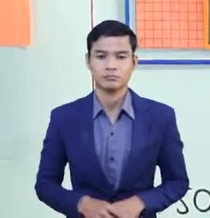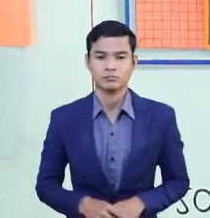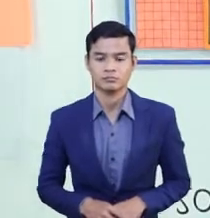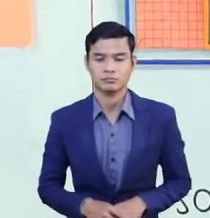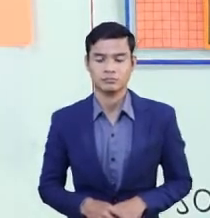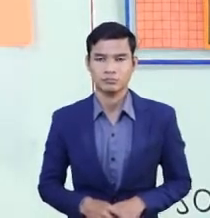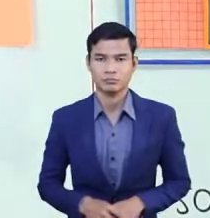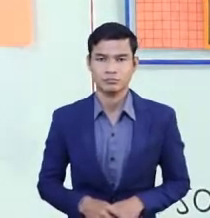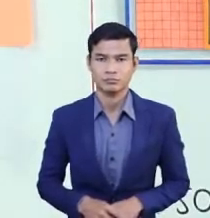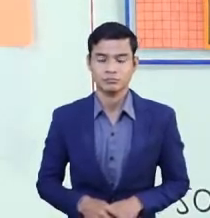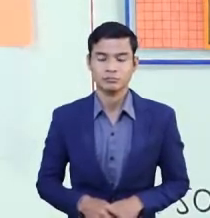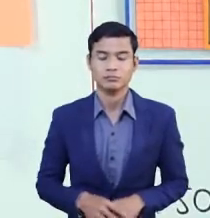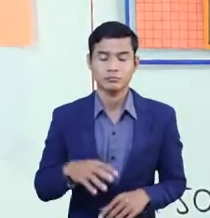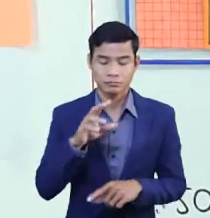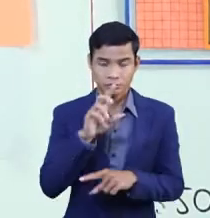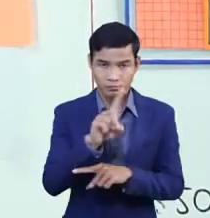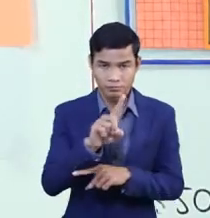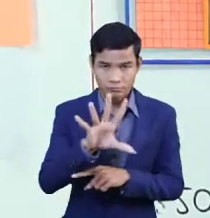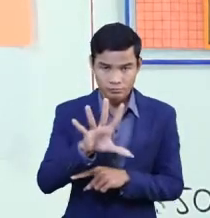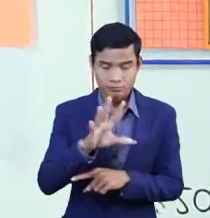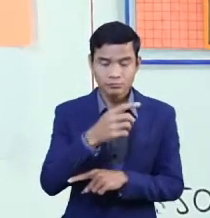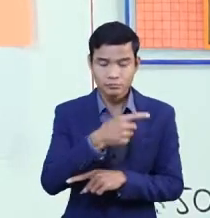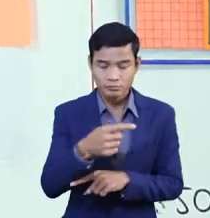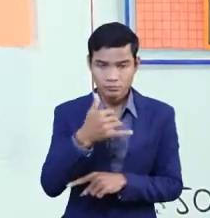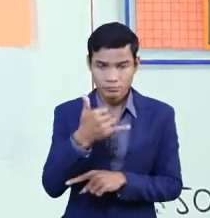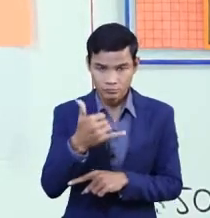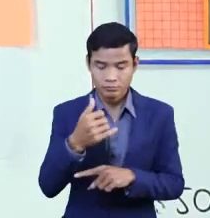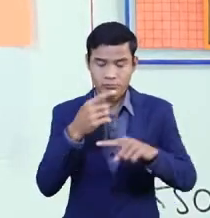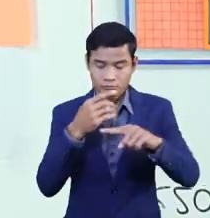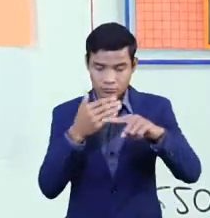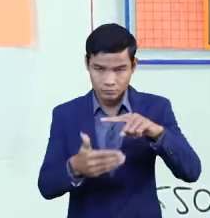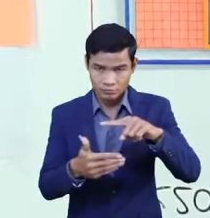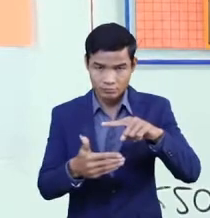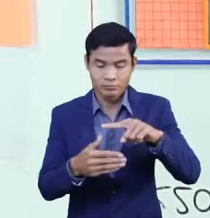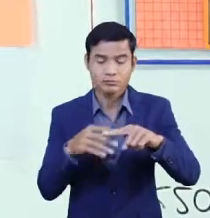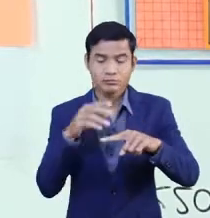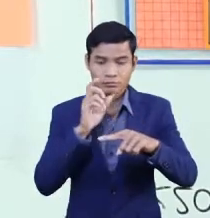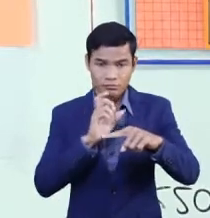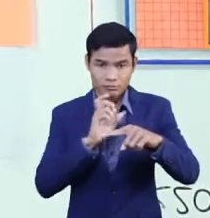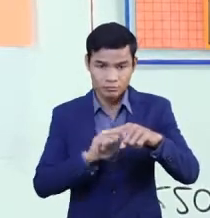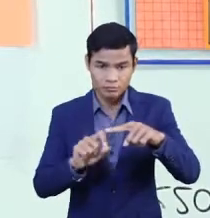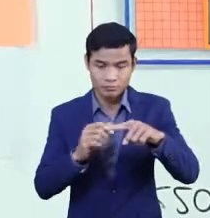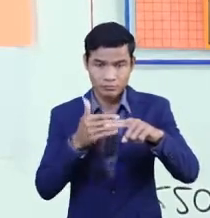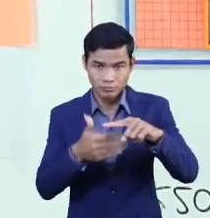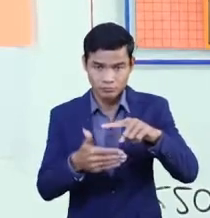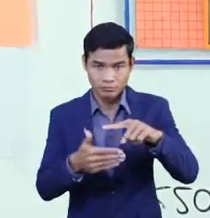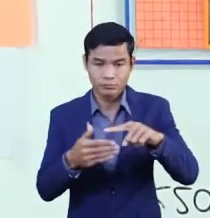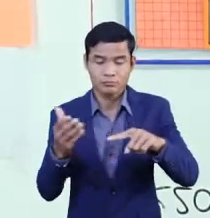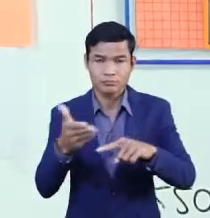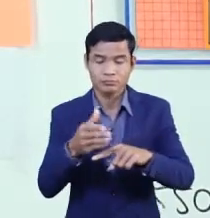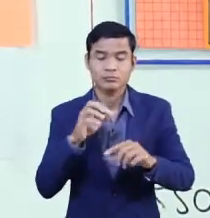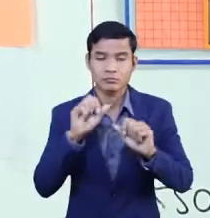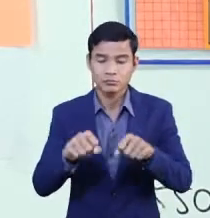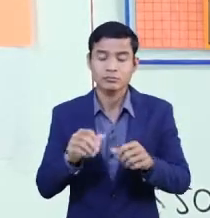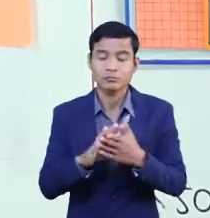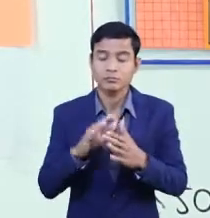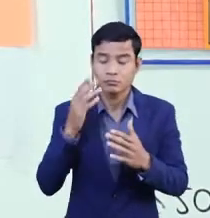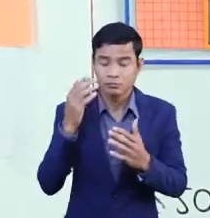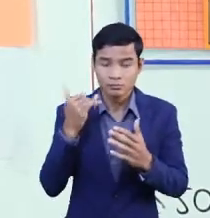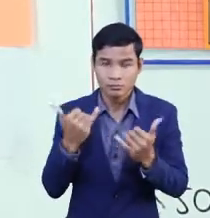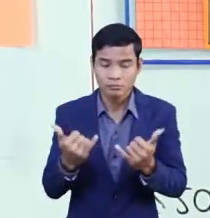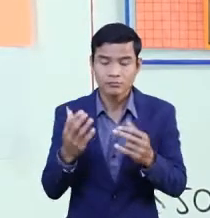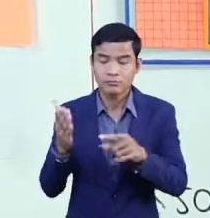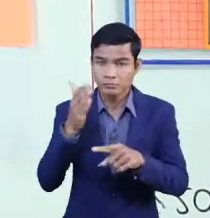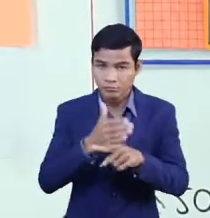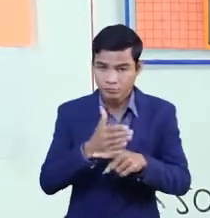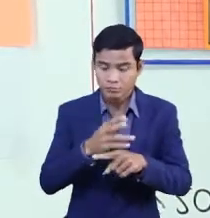ចានេះណា15ដក6នៅសល់9សរសេរលេខ9តោះចាប់ដើមទៅខ្ទង់រយបន្តទៀត